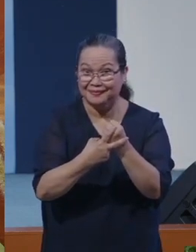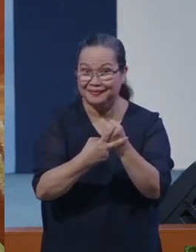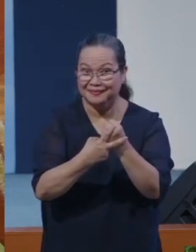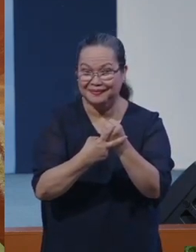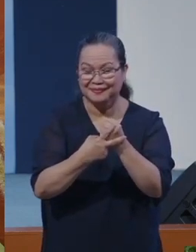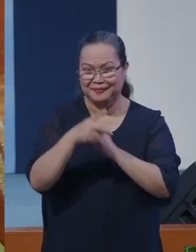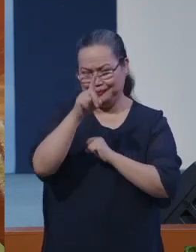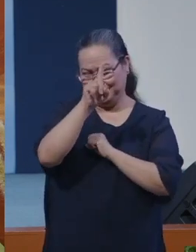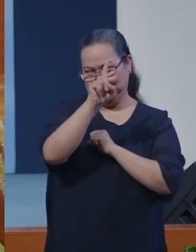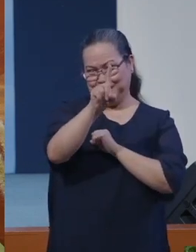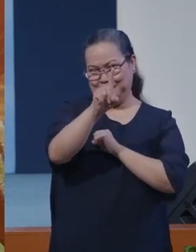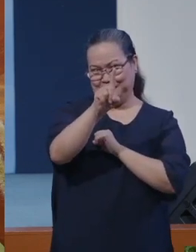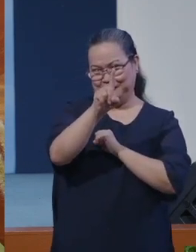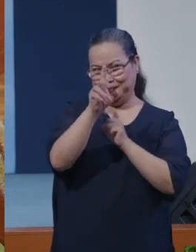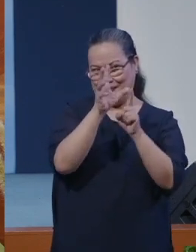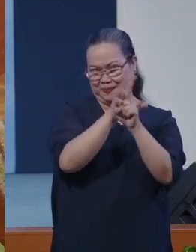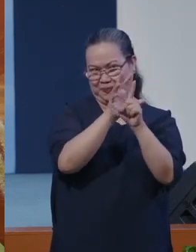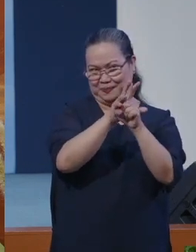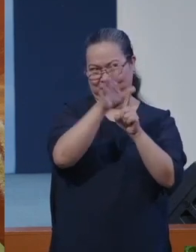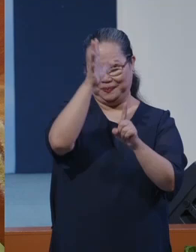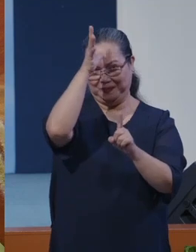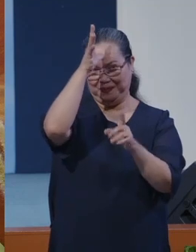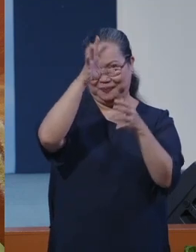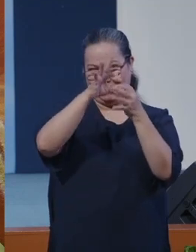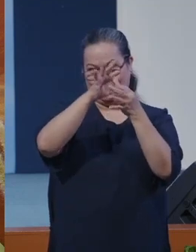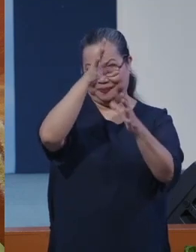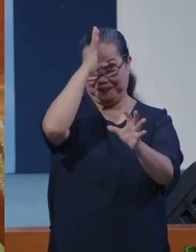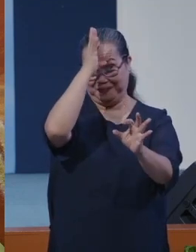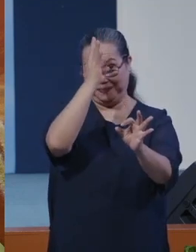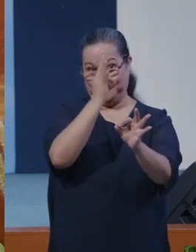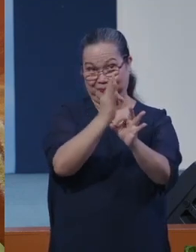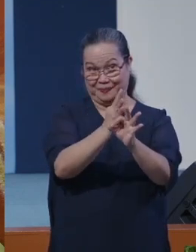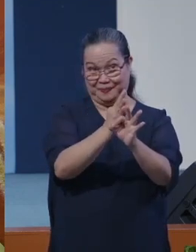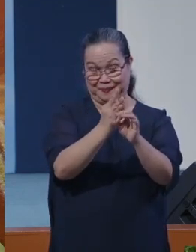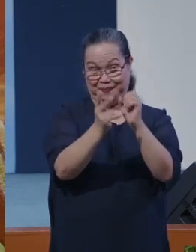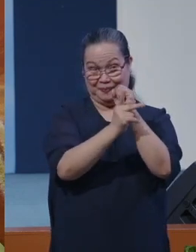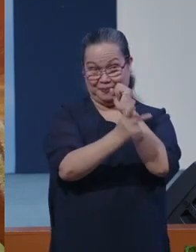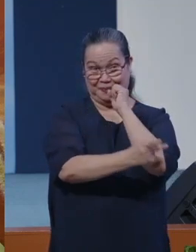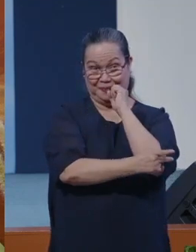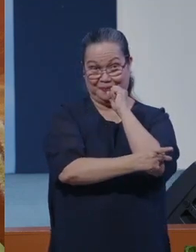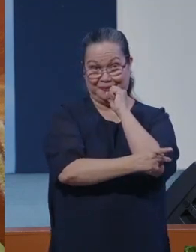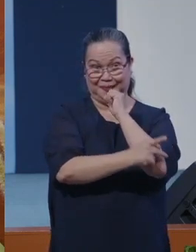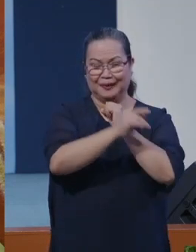kilalang father of faith ng mga protestante ay si John